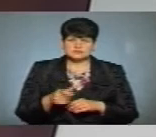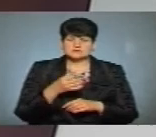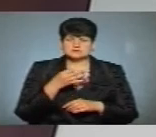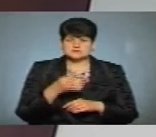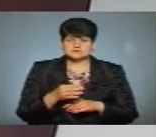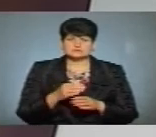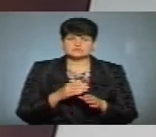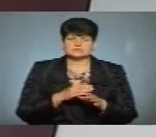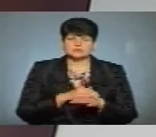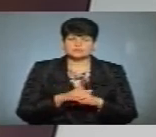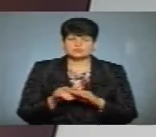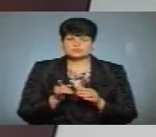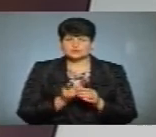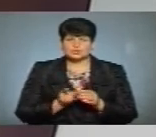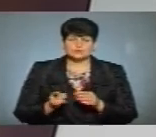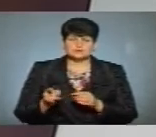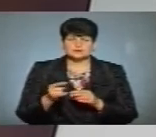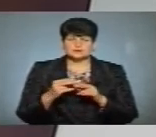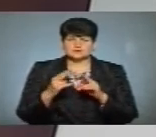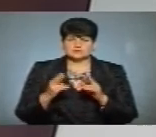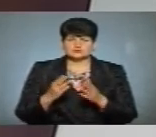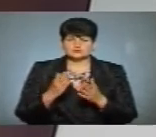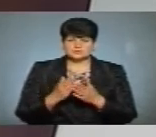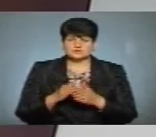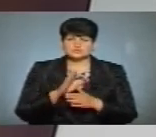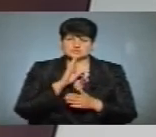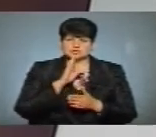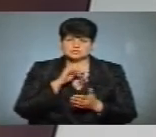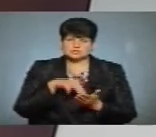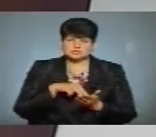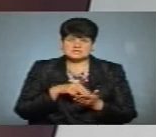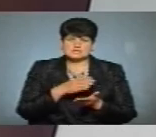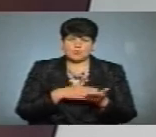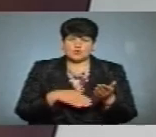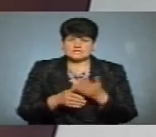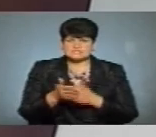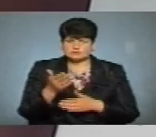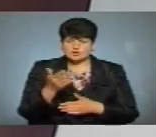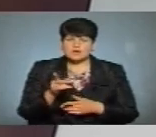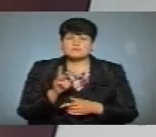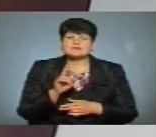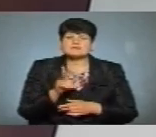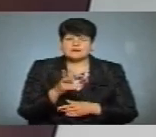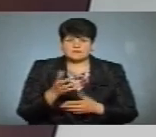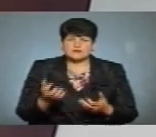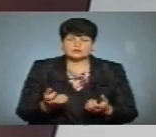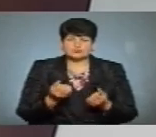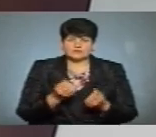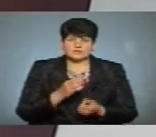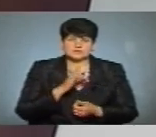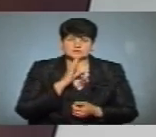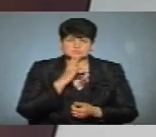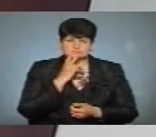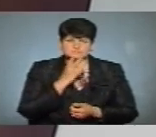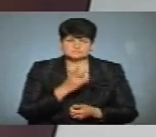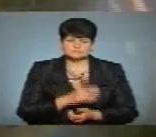вулиці Об'їзній біля мосту стоїть жінка з порізаними руками. Як поліцейські рятували жінку, зафіксували нагрудні камери.